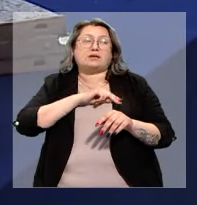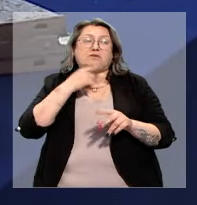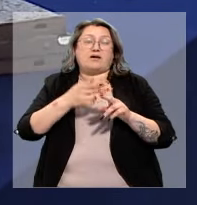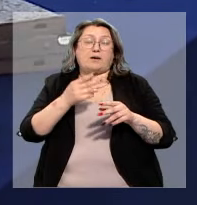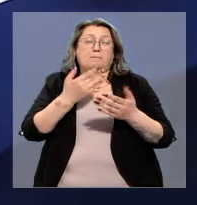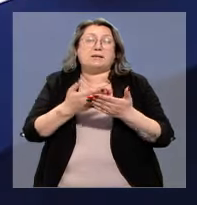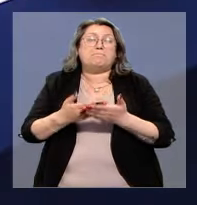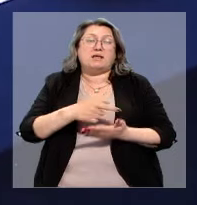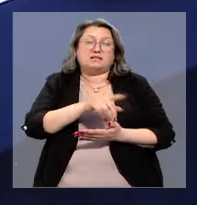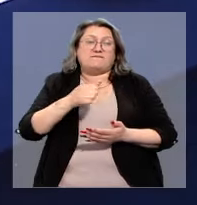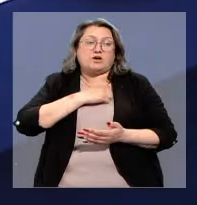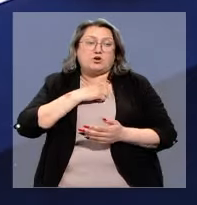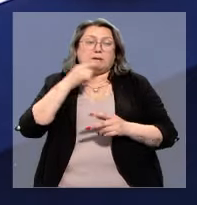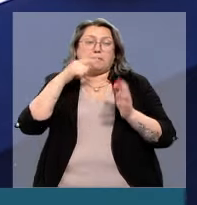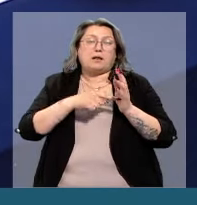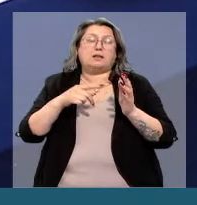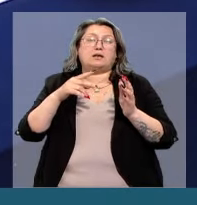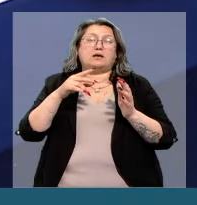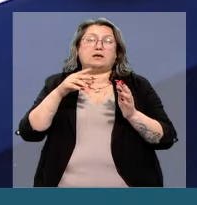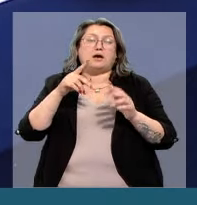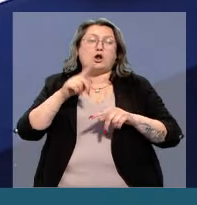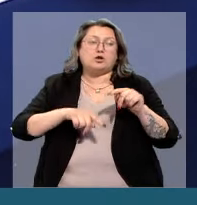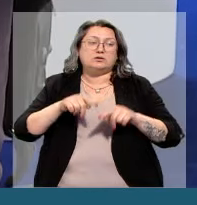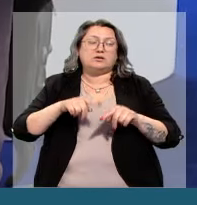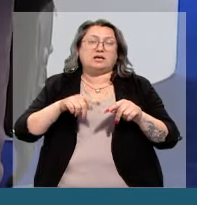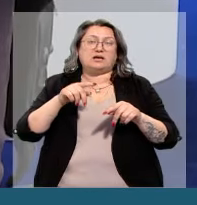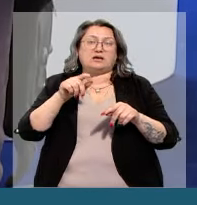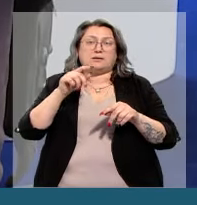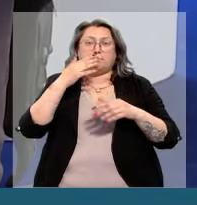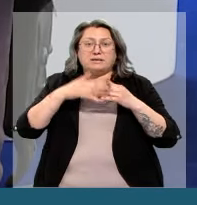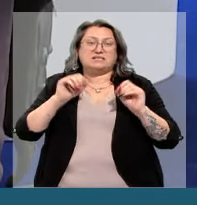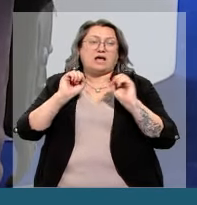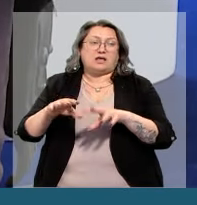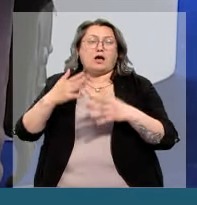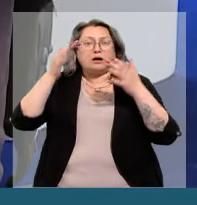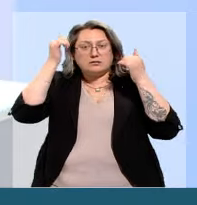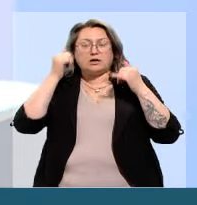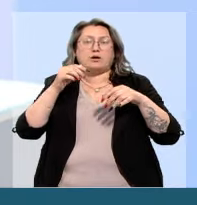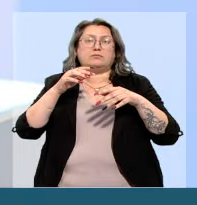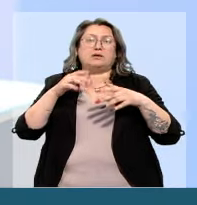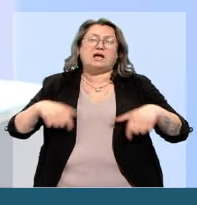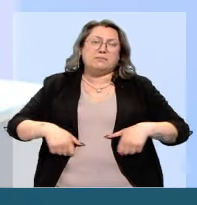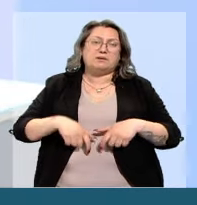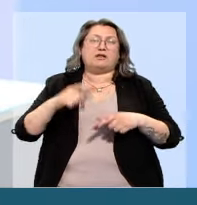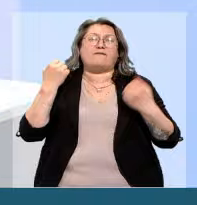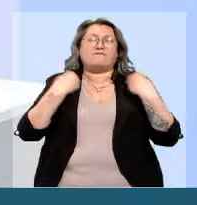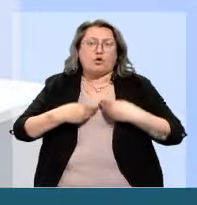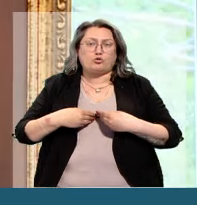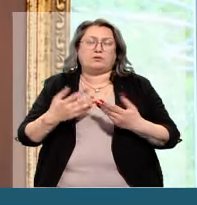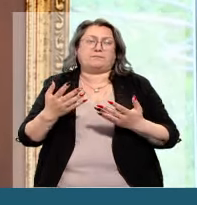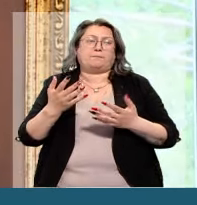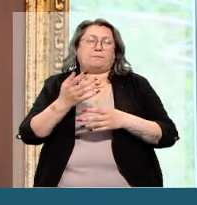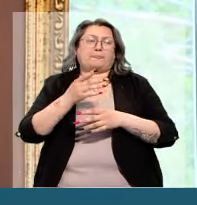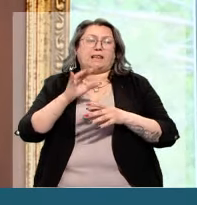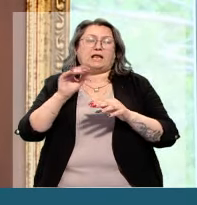предметами военной эпохи фонд пополняют близкие и родные фронтовиков. Это головные уборы, ремни и даже формы солдат и офицеров.